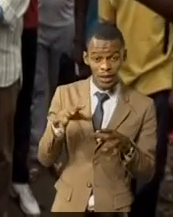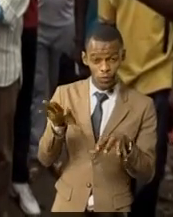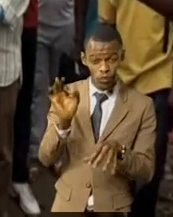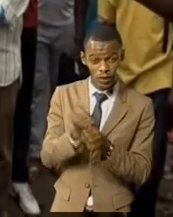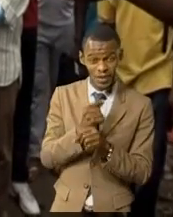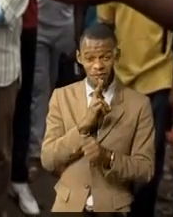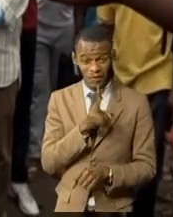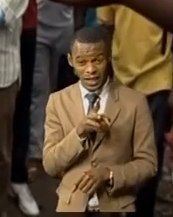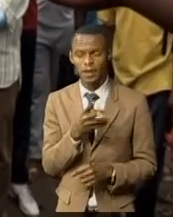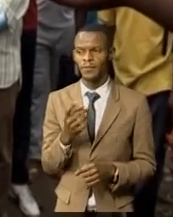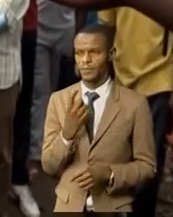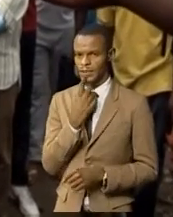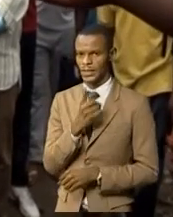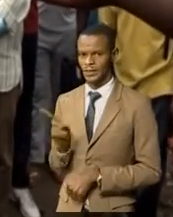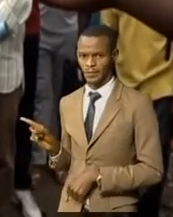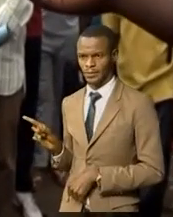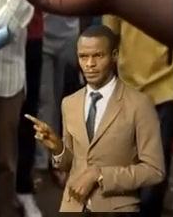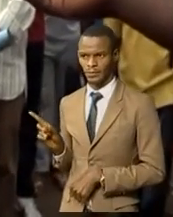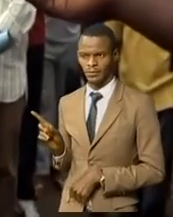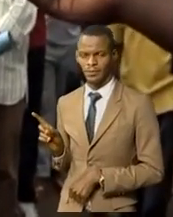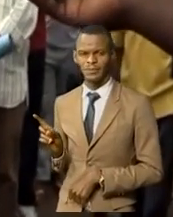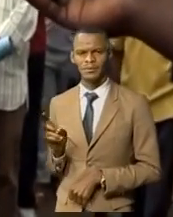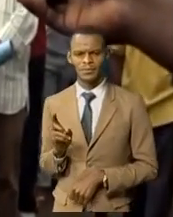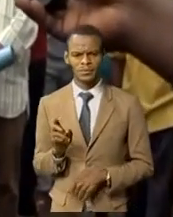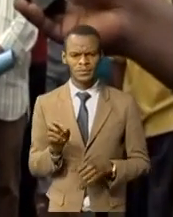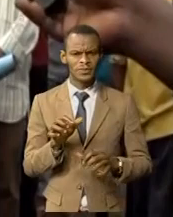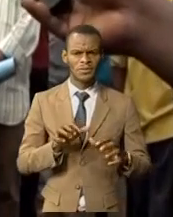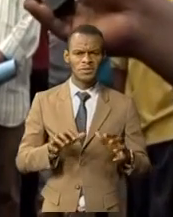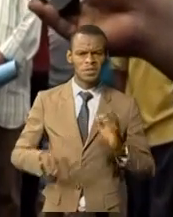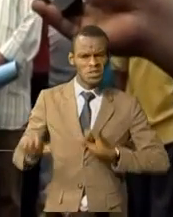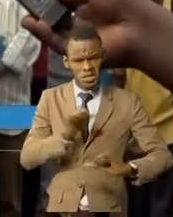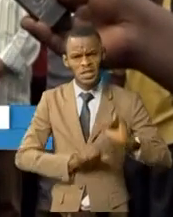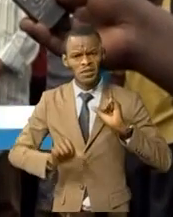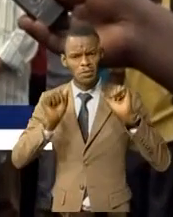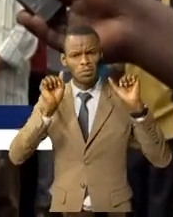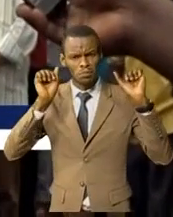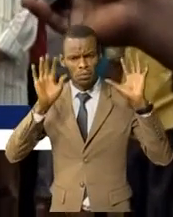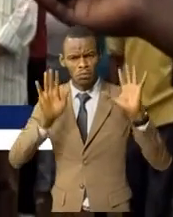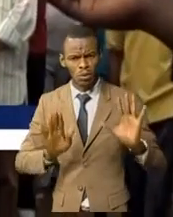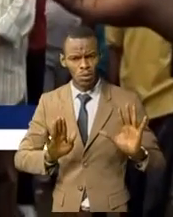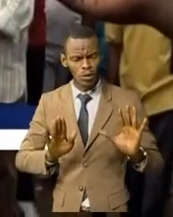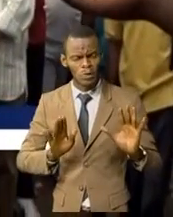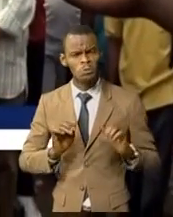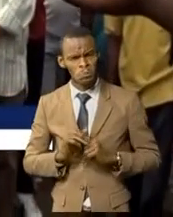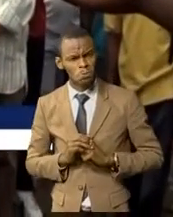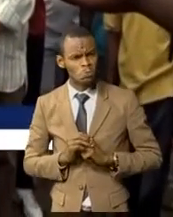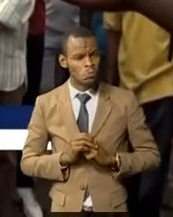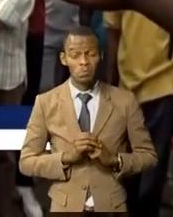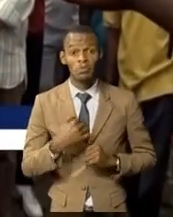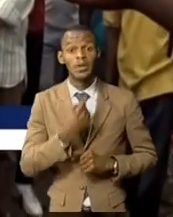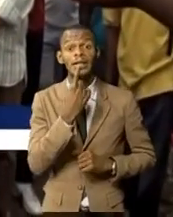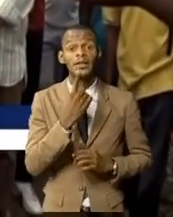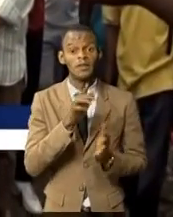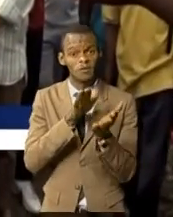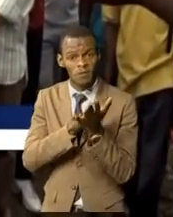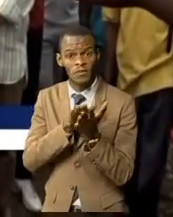quand j'ai dit que je félicite l'initiateur, pourquoi ? Parce que quand j'ai dit c'est toute la première fois, il y a des gens qui